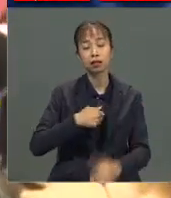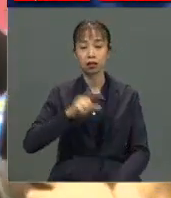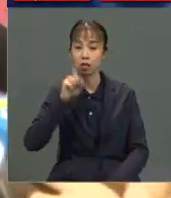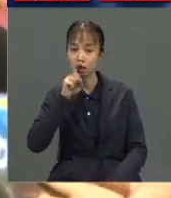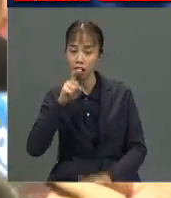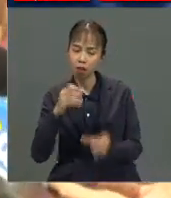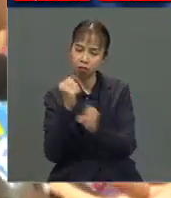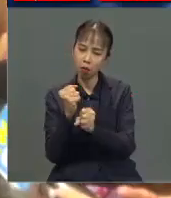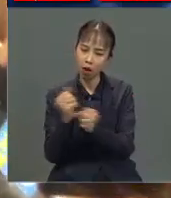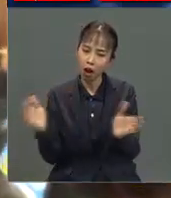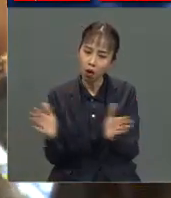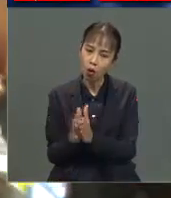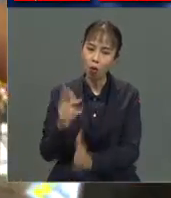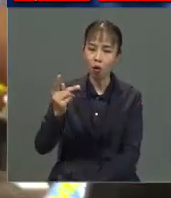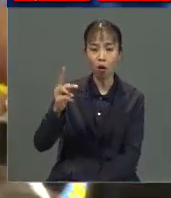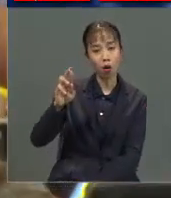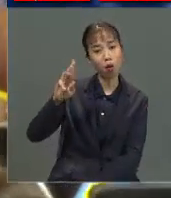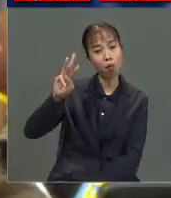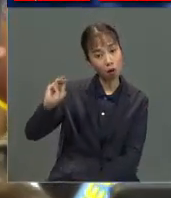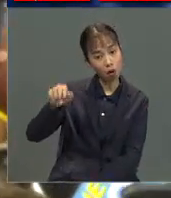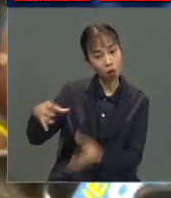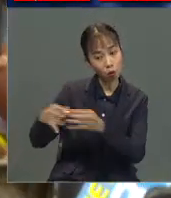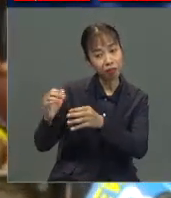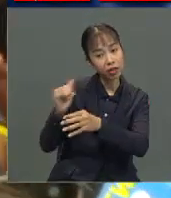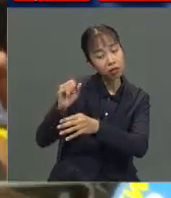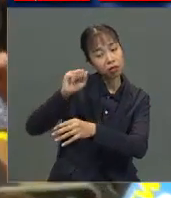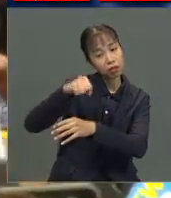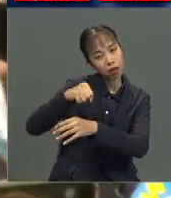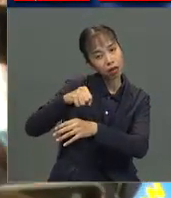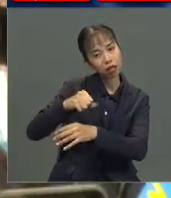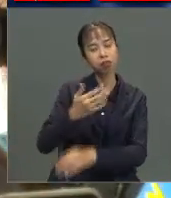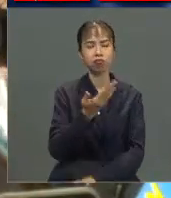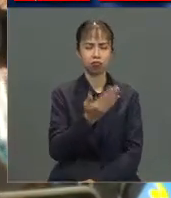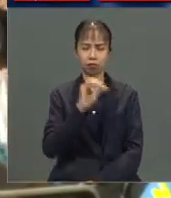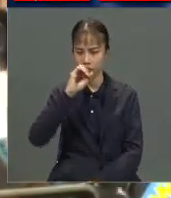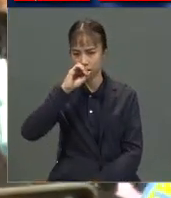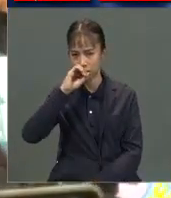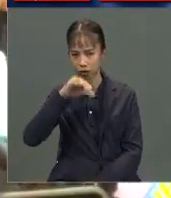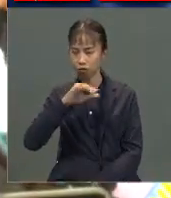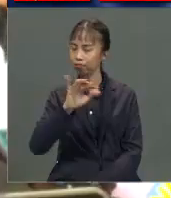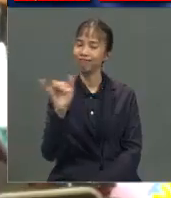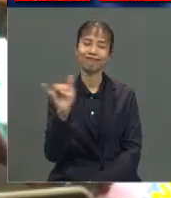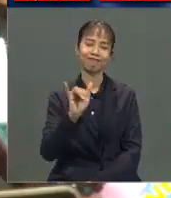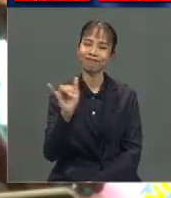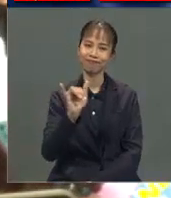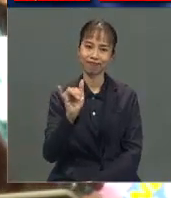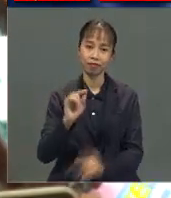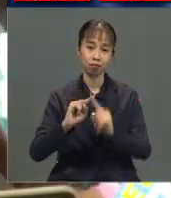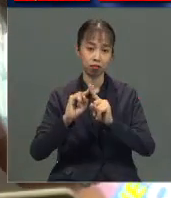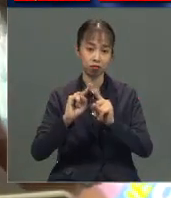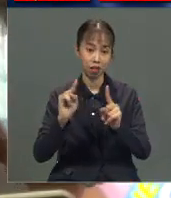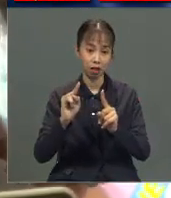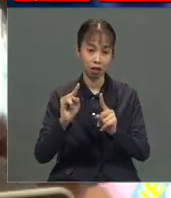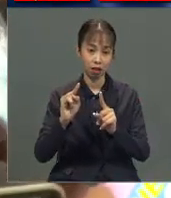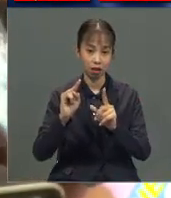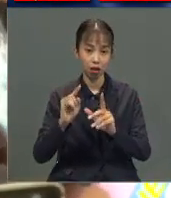านในครม.ชุดนี้ต่อหรือไม่เรื่องนี้ทางท่านสมคิดบอกนะคะว่าเหตุการณ์นั้นยังมาไม่ถึงแต่ก็ไม่ตอบว่